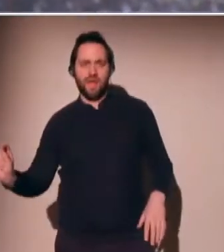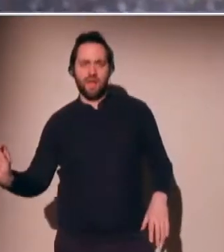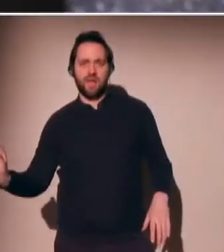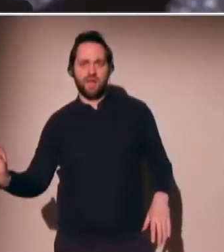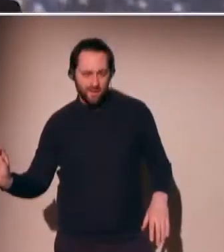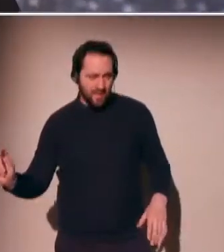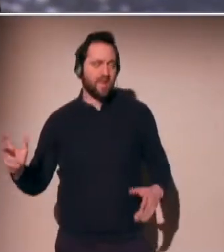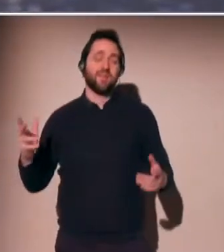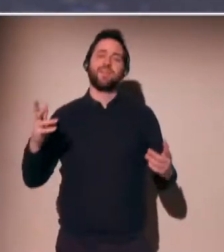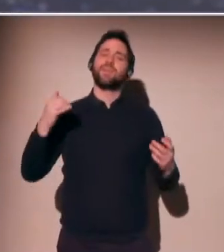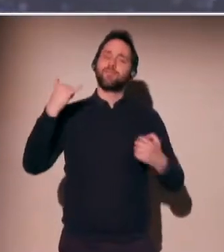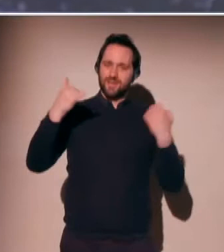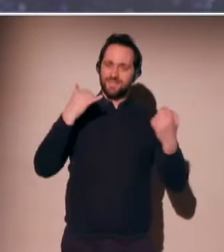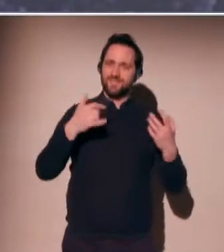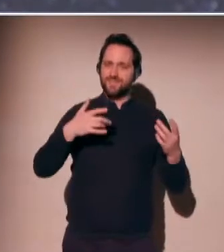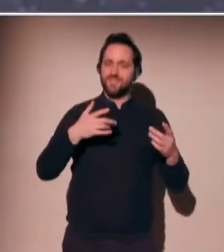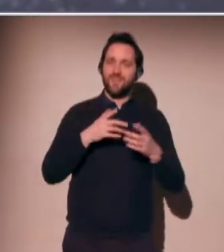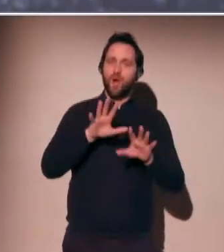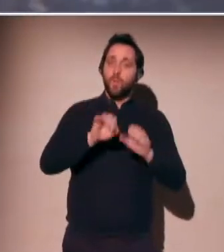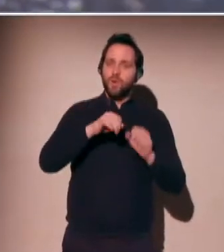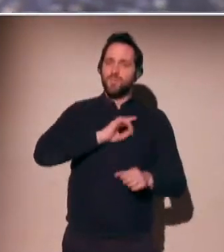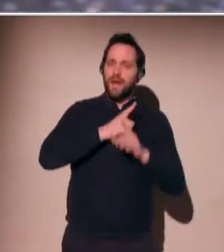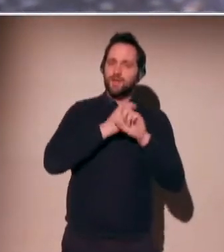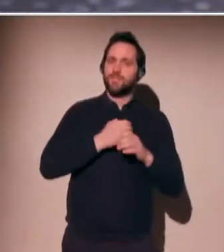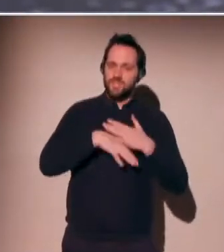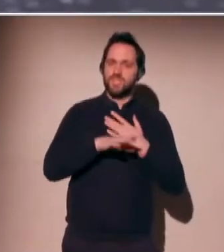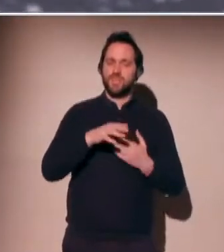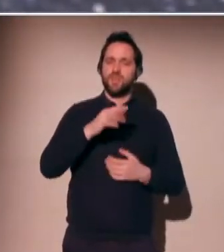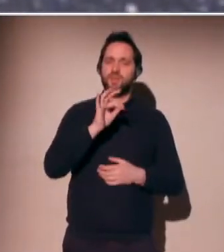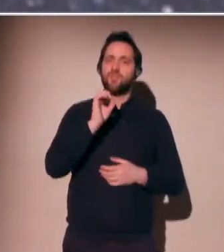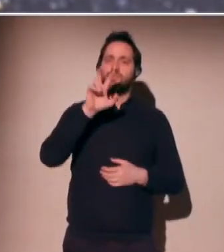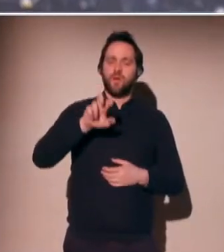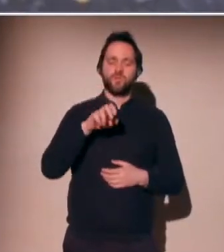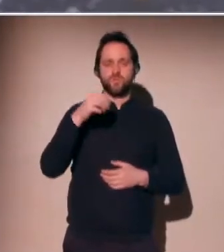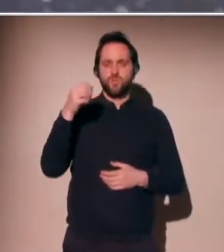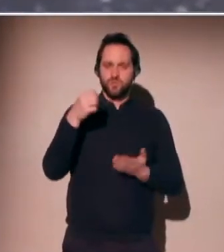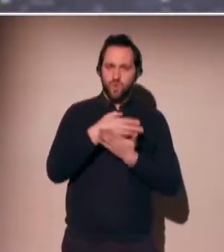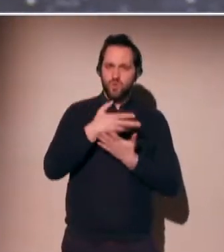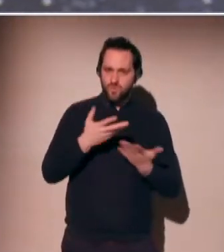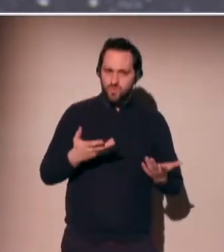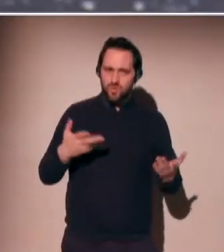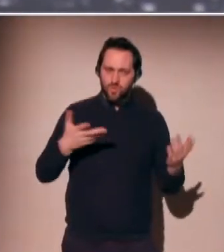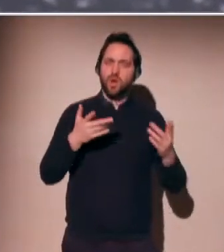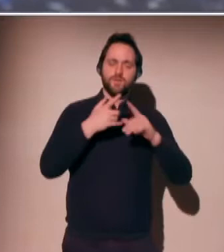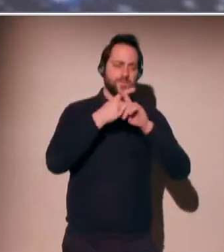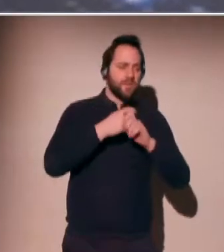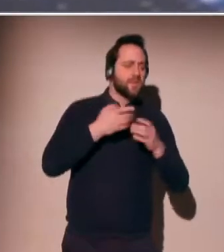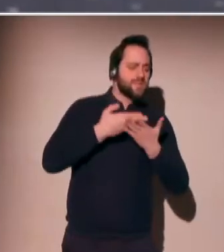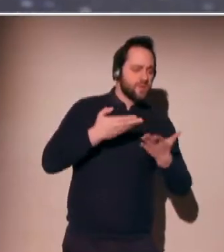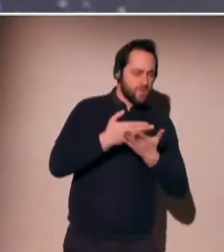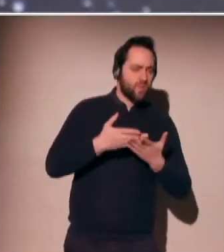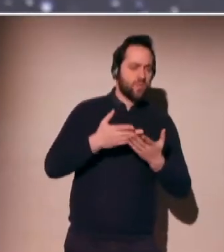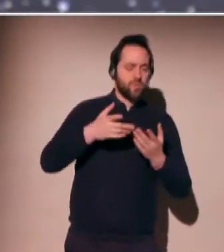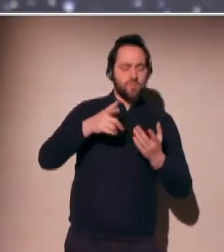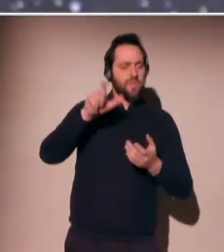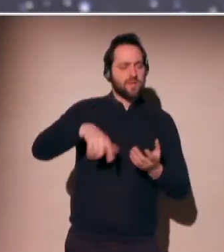essayer d'identifier des tendances. Qu'est-ce qui a fonctionné dans le passé, qui permet vraiment de parvenir à une situation de réussite? C'est quoi? C'est les gens qui ont